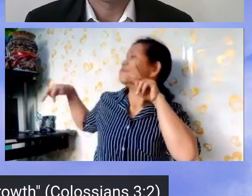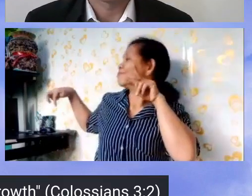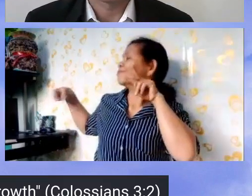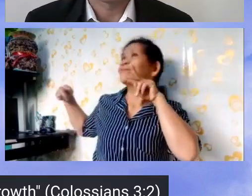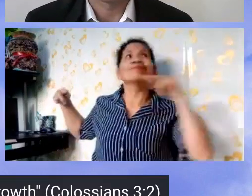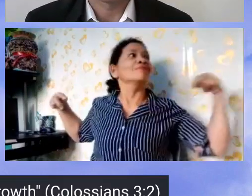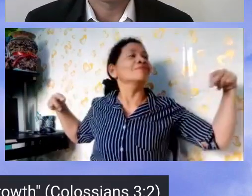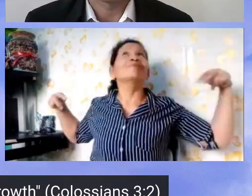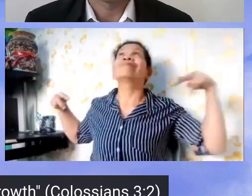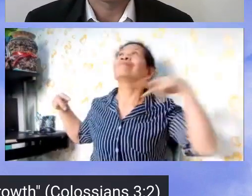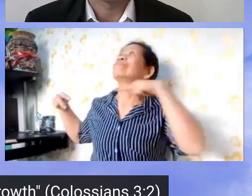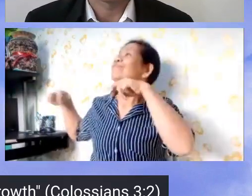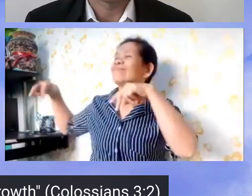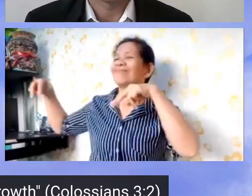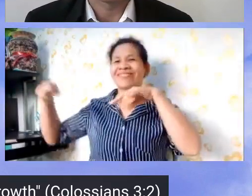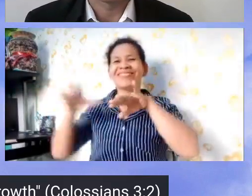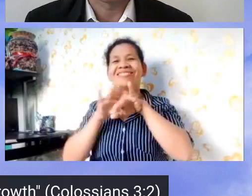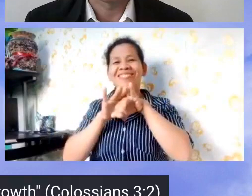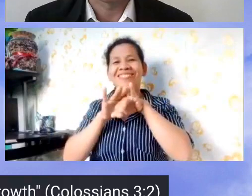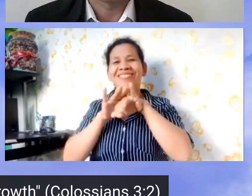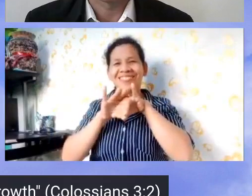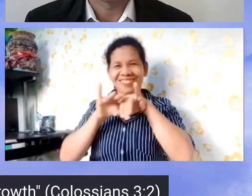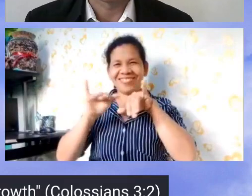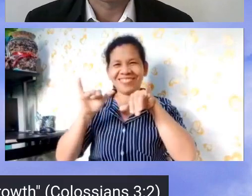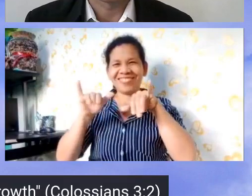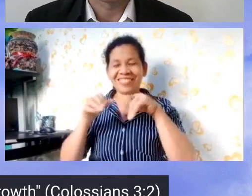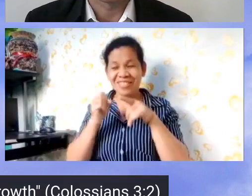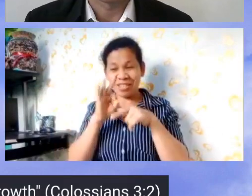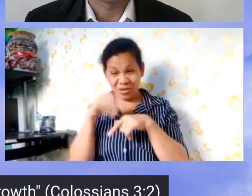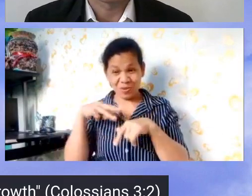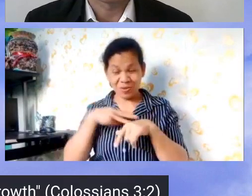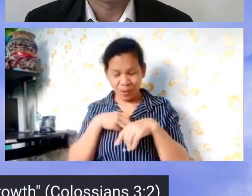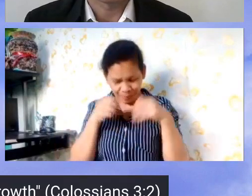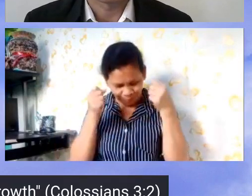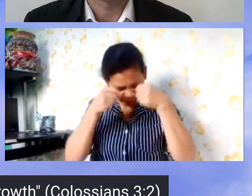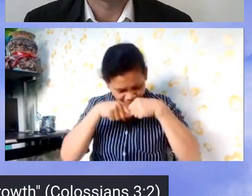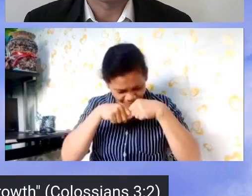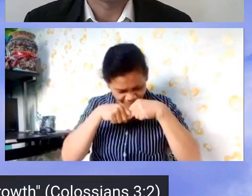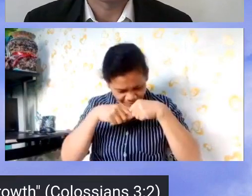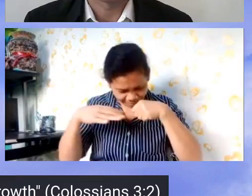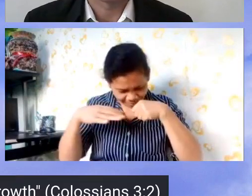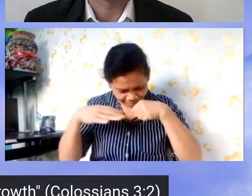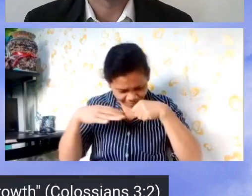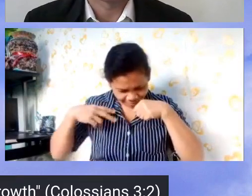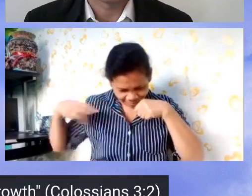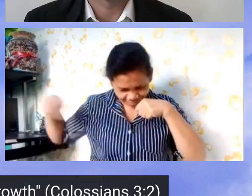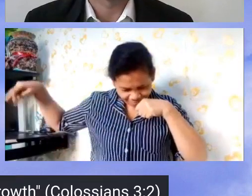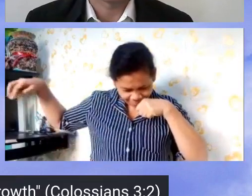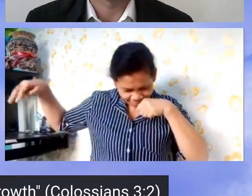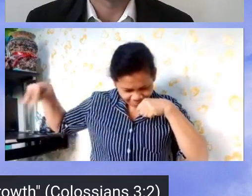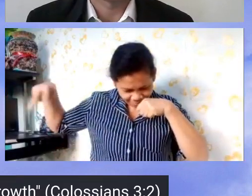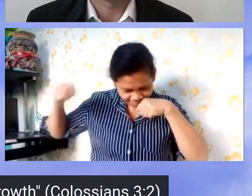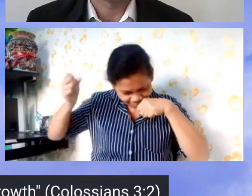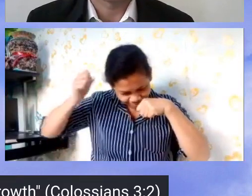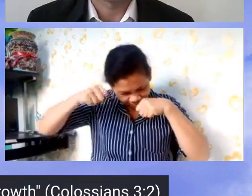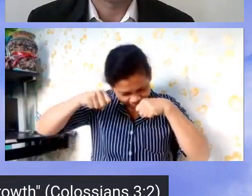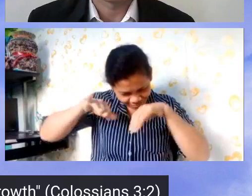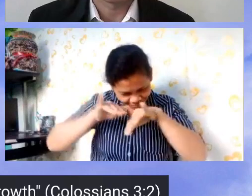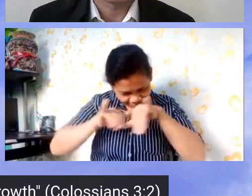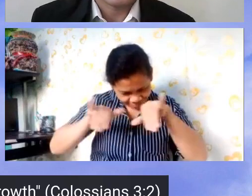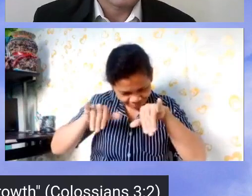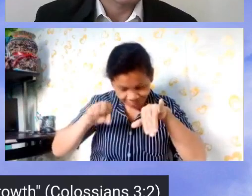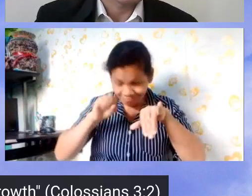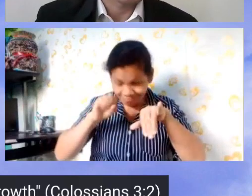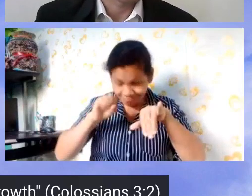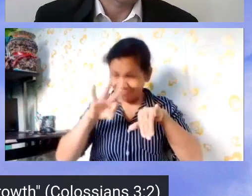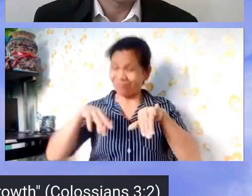ganun din po sa atin. Kung nakatungo tayo, ay ang lalapit sa atin, tutungo din, ano po? Kung nakatingala tayo,